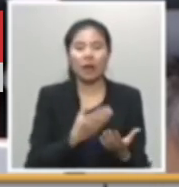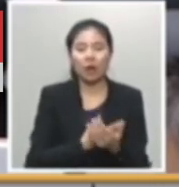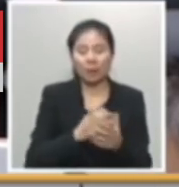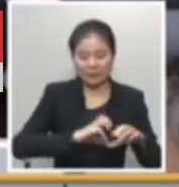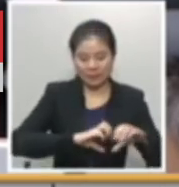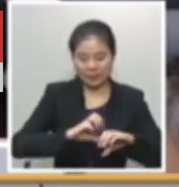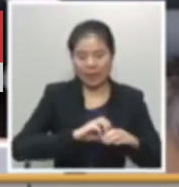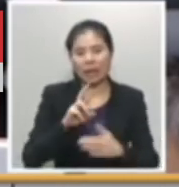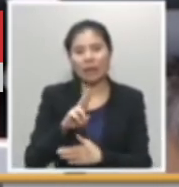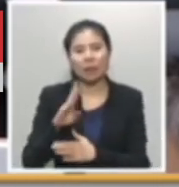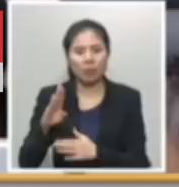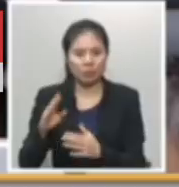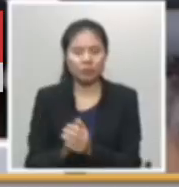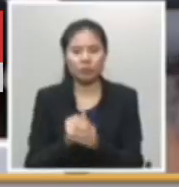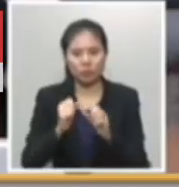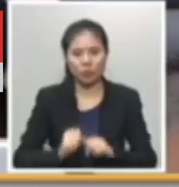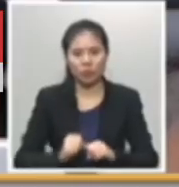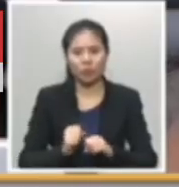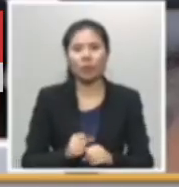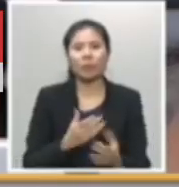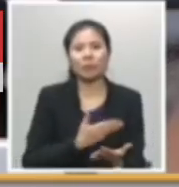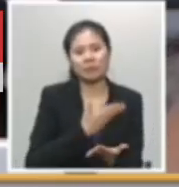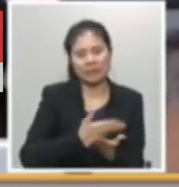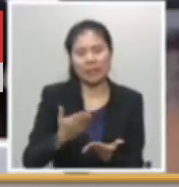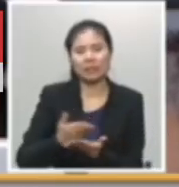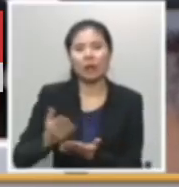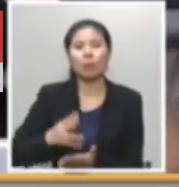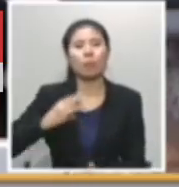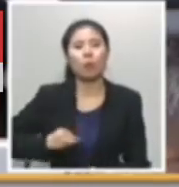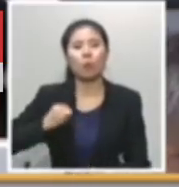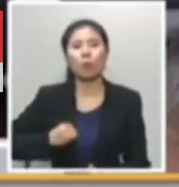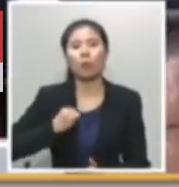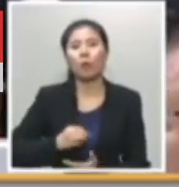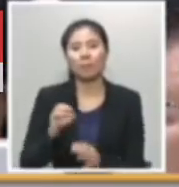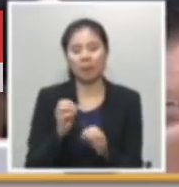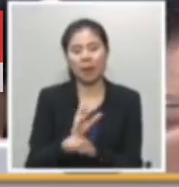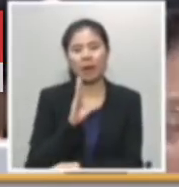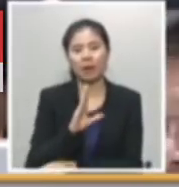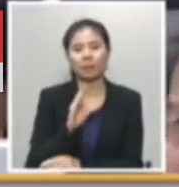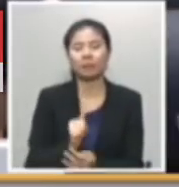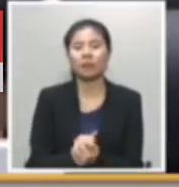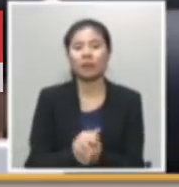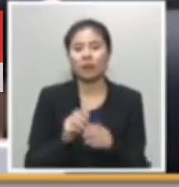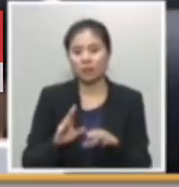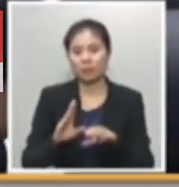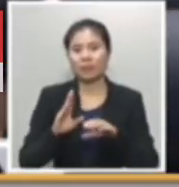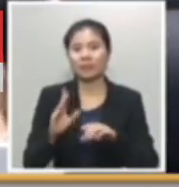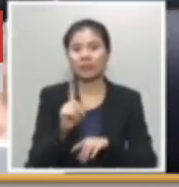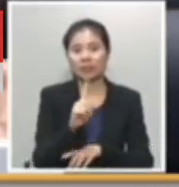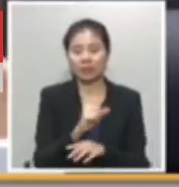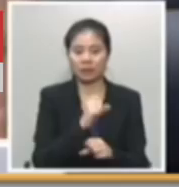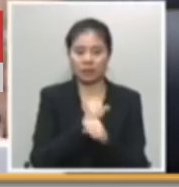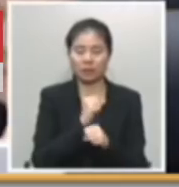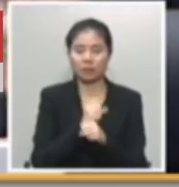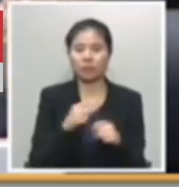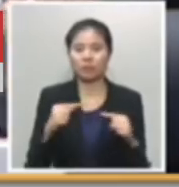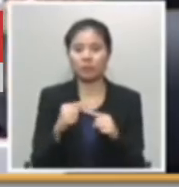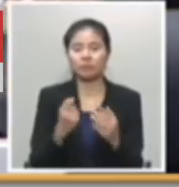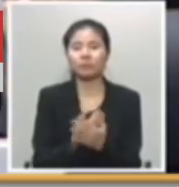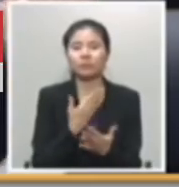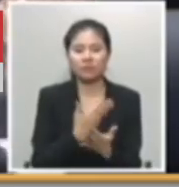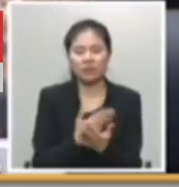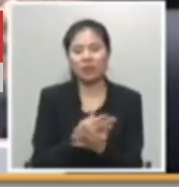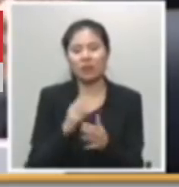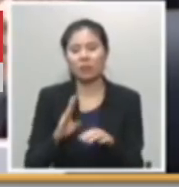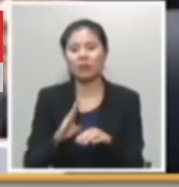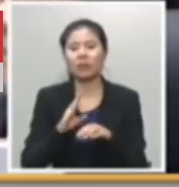ให้ดีไม่ใช่ปล่อยให้ใช้กันอีลุ่ยฉุยแฉกนะบางบริษัทยักษ์ใหญ่นะครับสัมปทานผูกขาดอวดเก่งโอ้ย